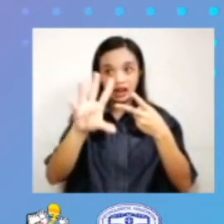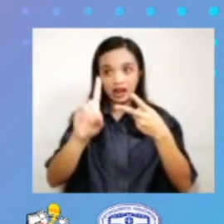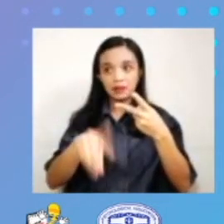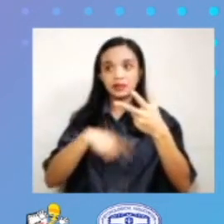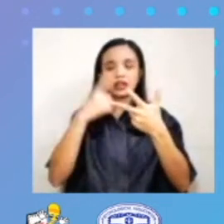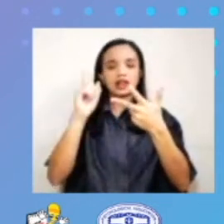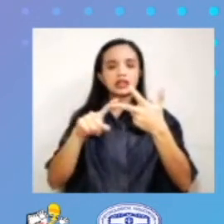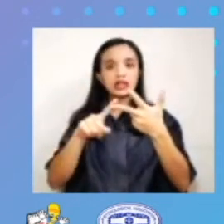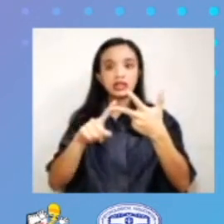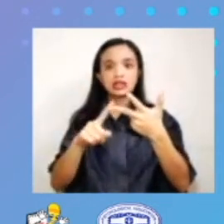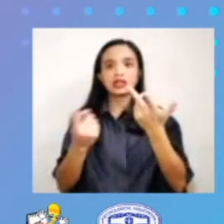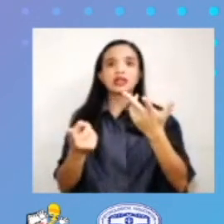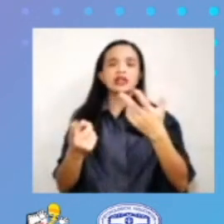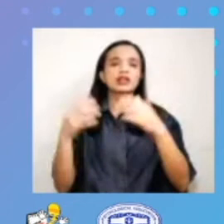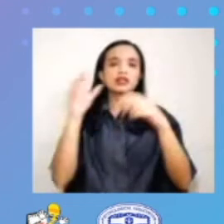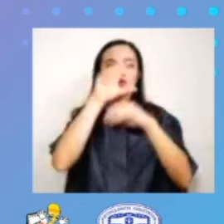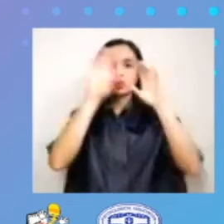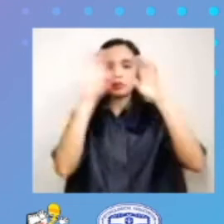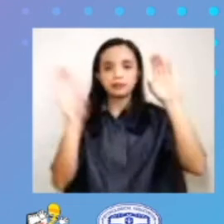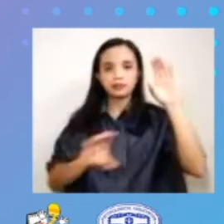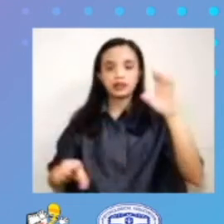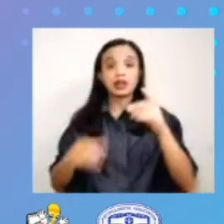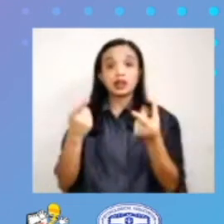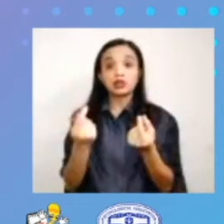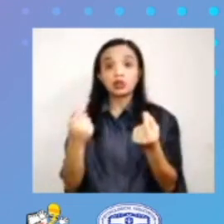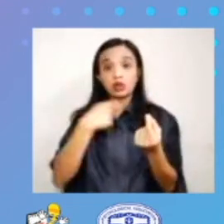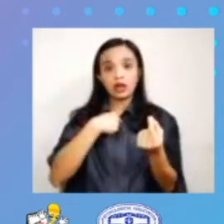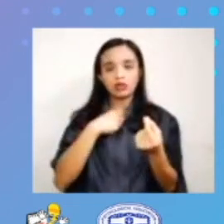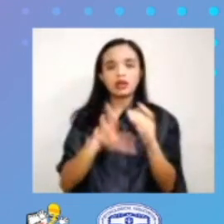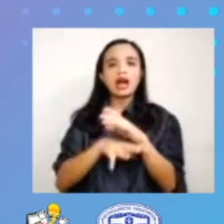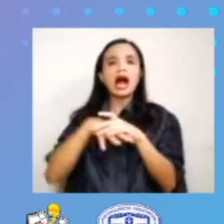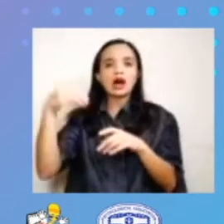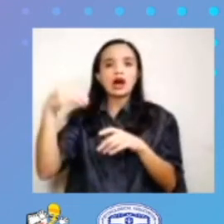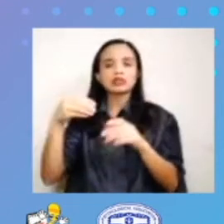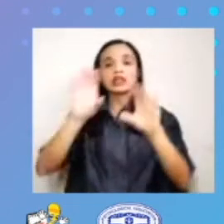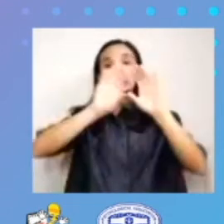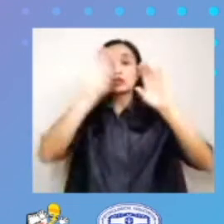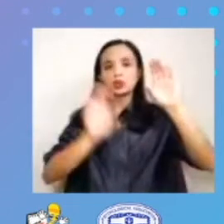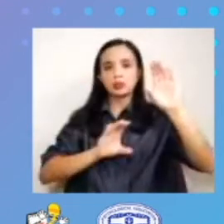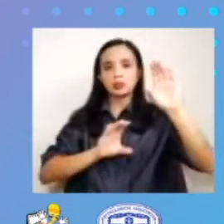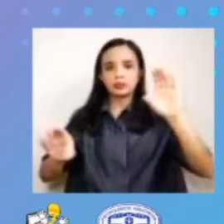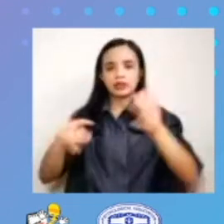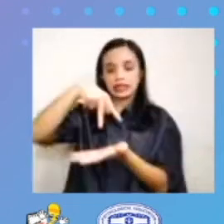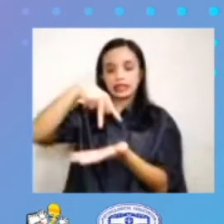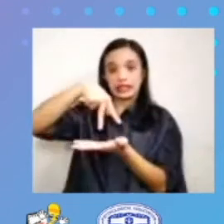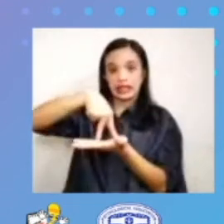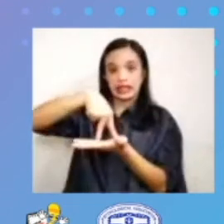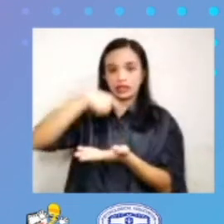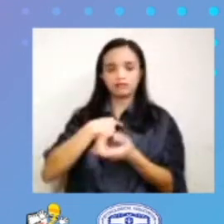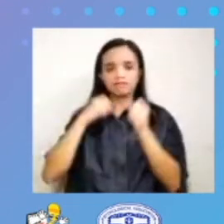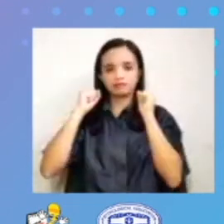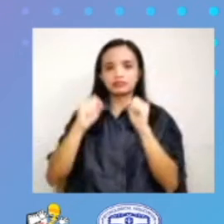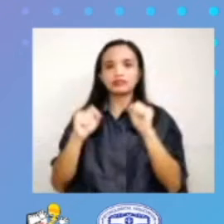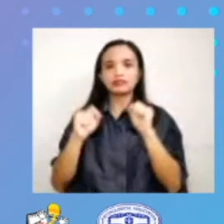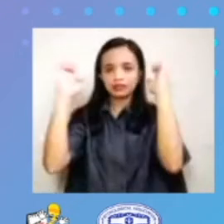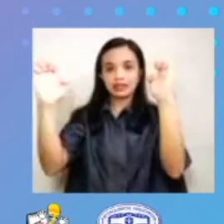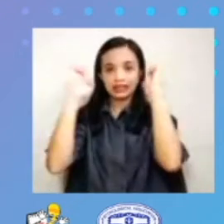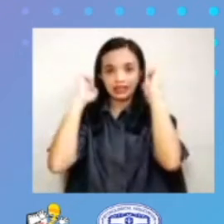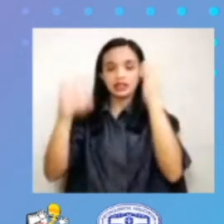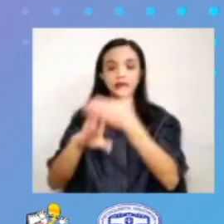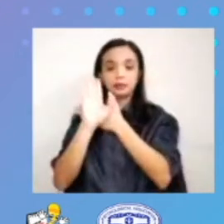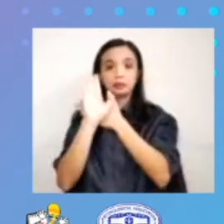south. From Zoom, from Google Meet to Zoom to StreamYard. Yan yung activity ko kahapon. So